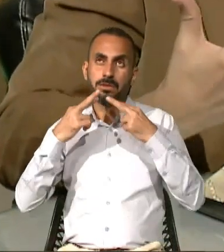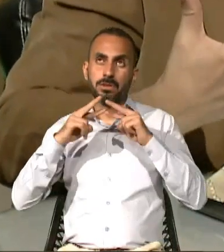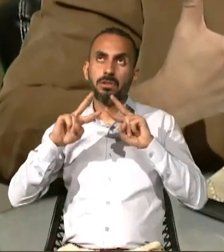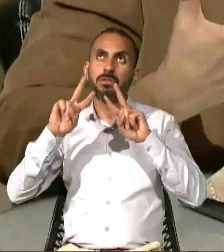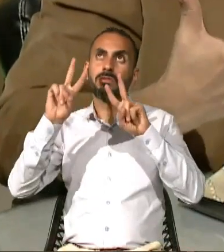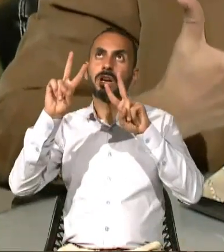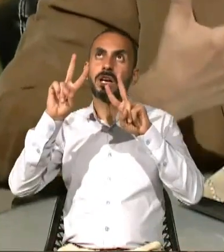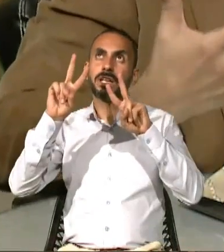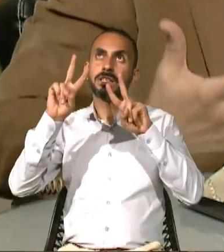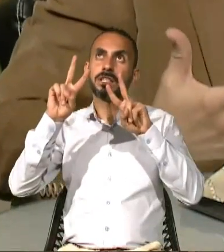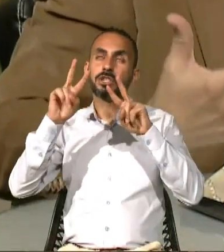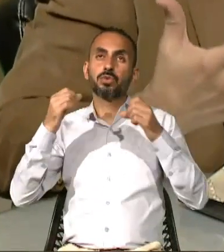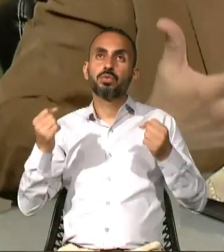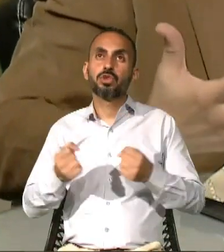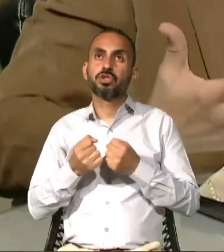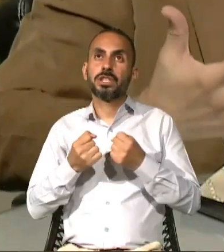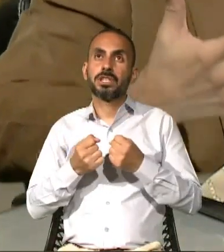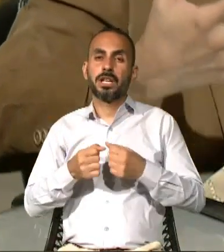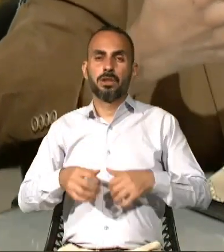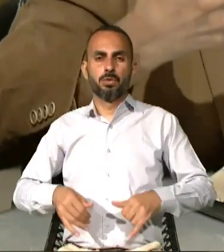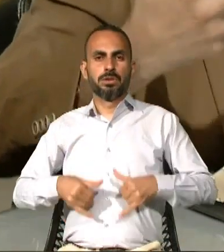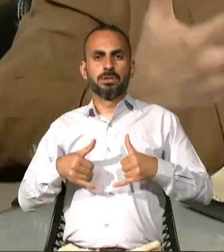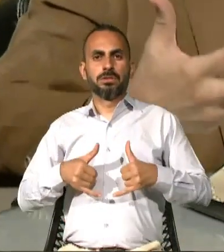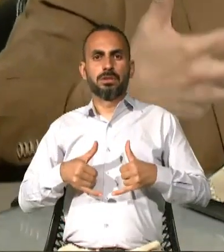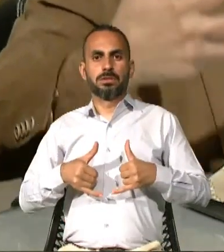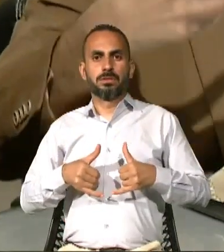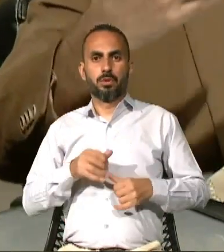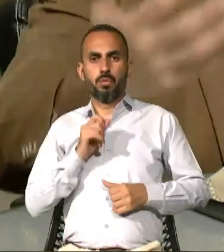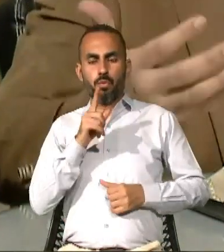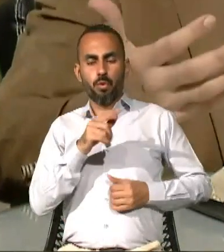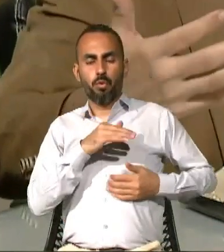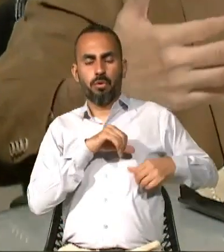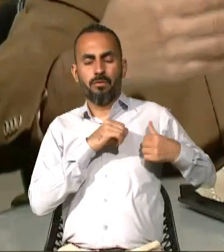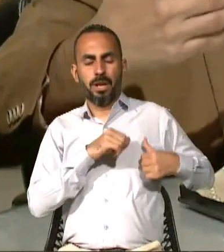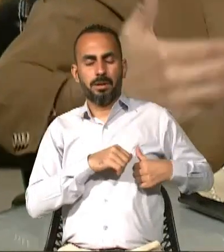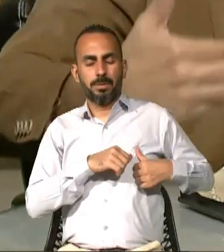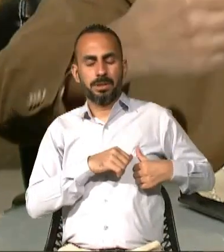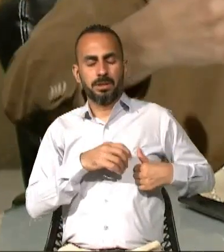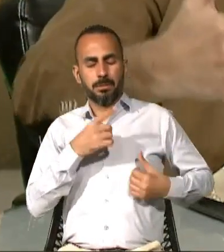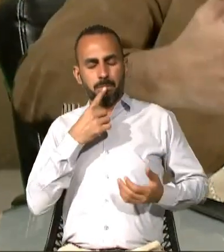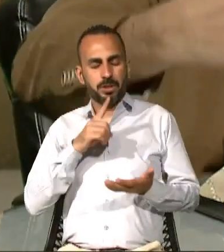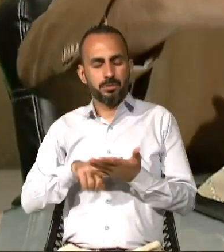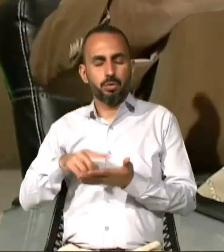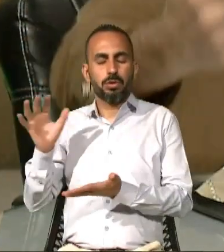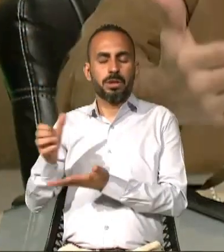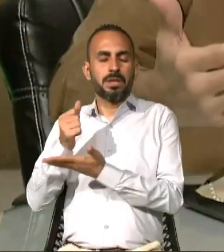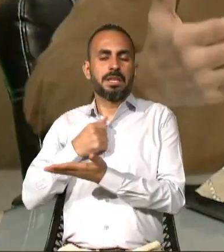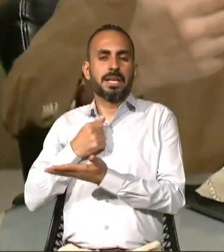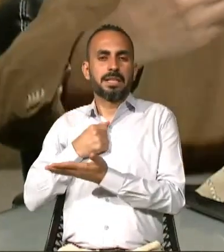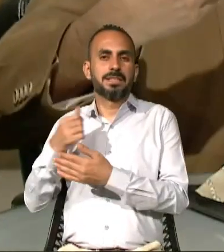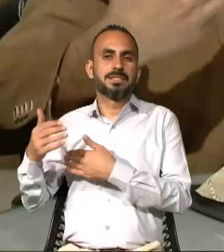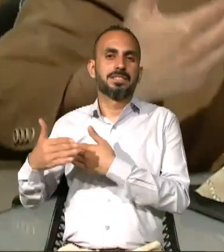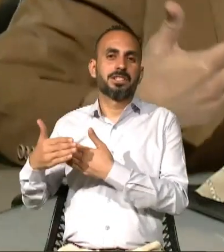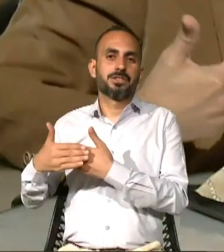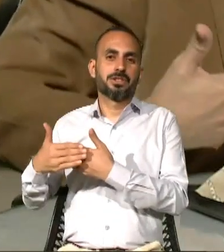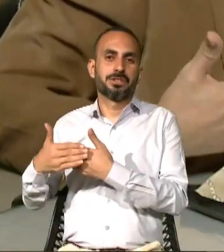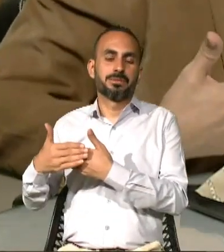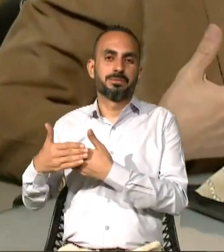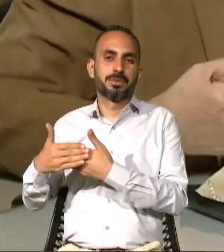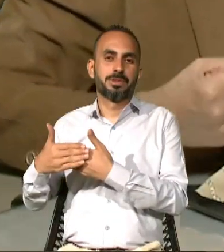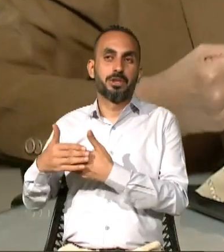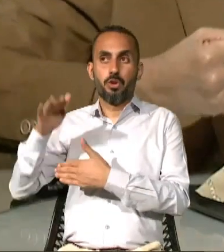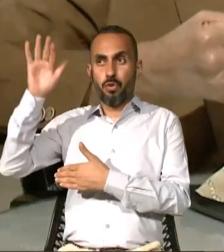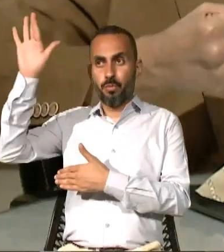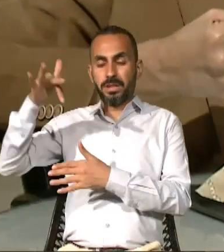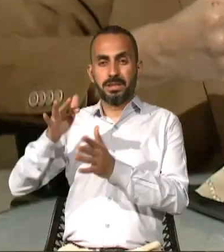فوق، قول لقلبك انه نجاتي تقترب، مجيء المسيح اقترب على الابواب، وده بالنسبة لي